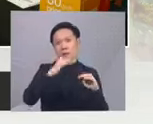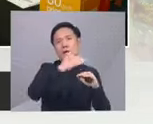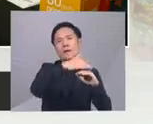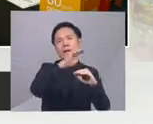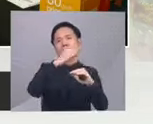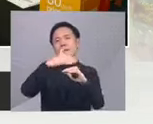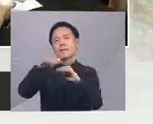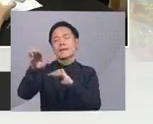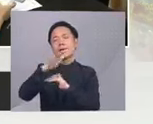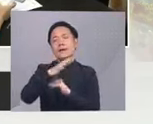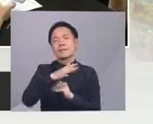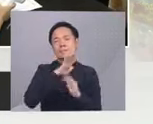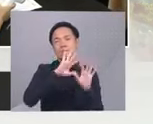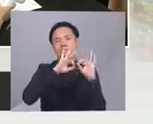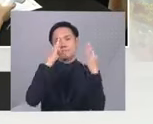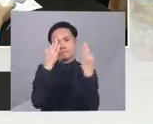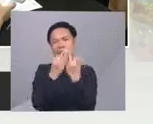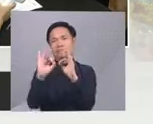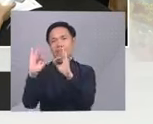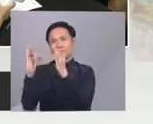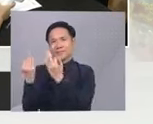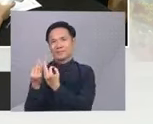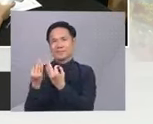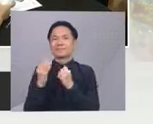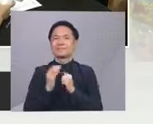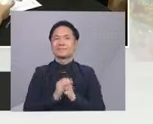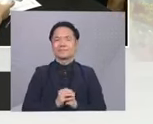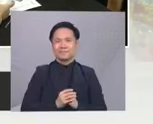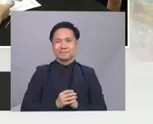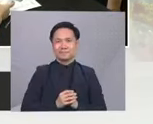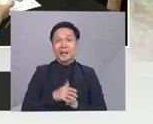pangkuan keluarga masing-masing. Semalam,